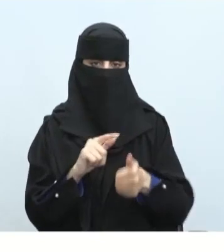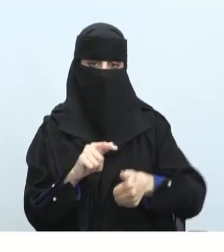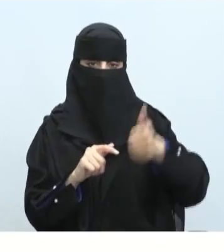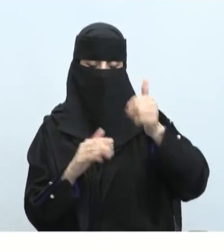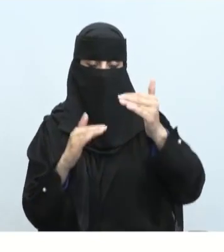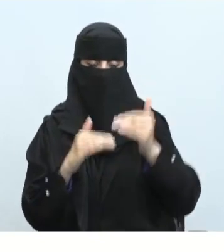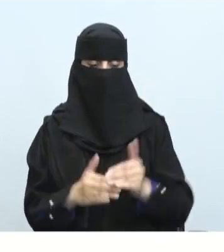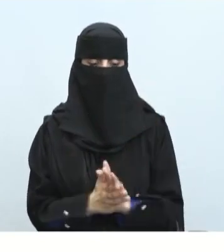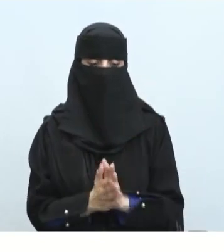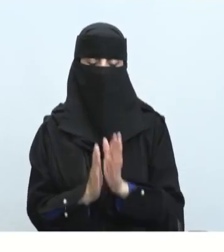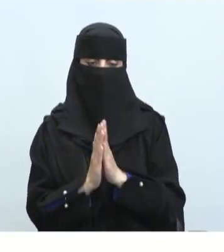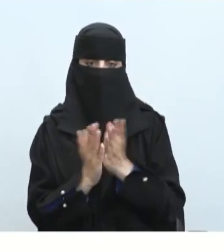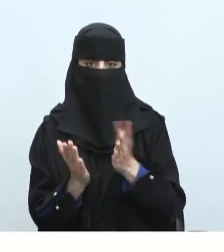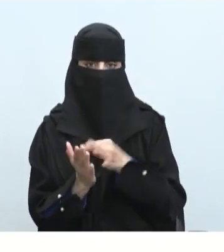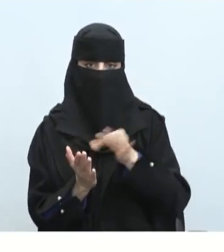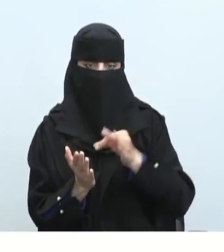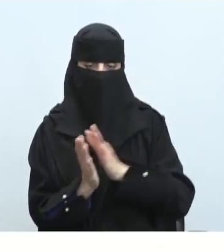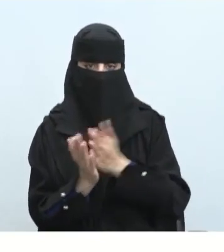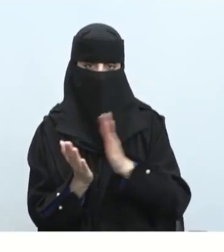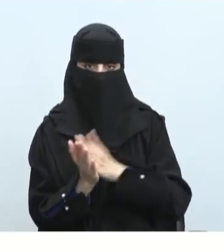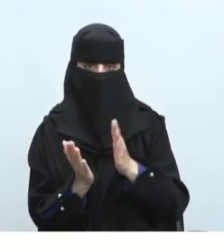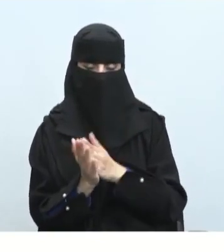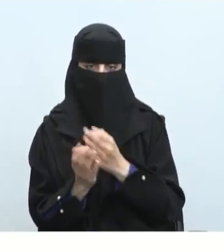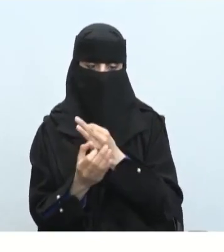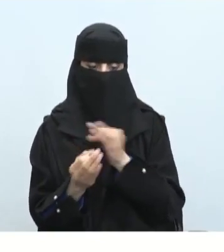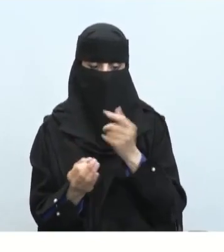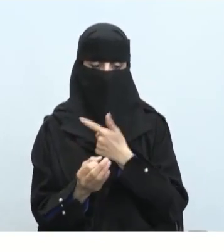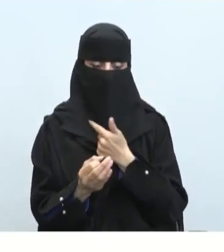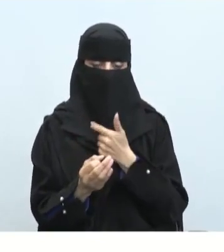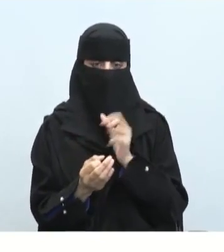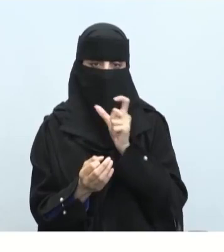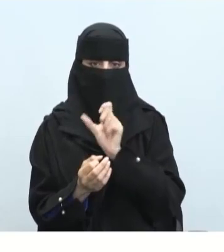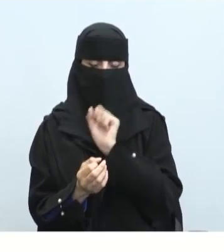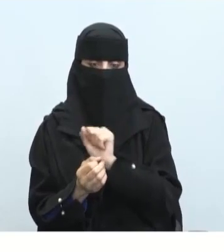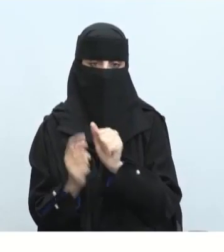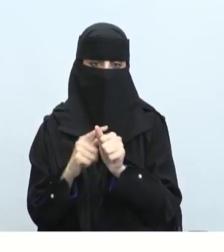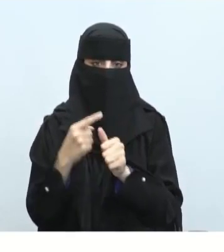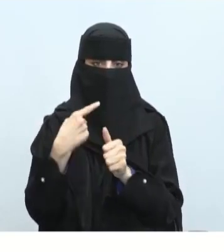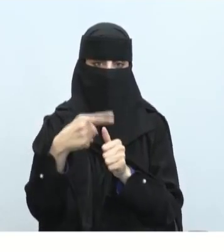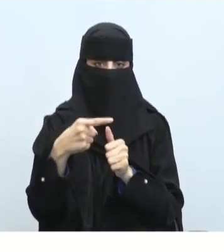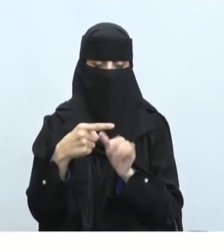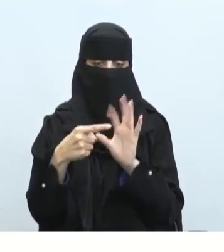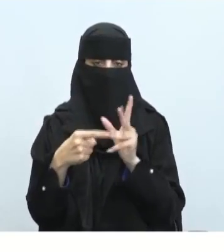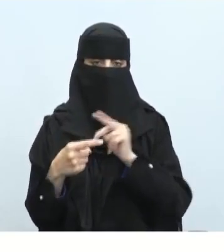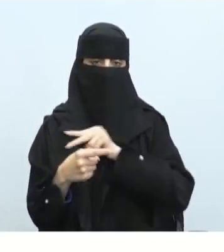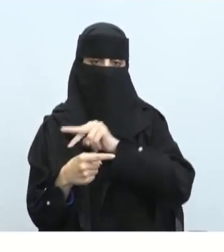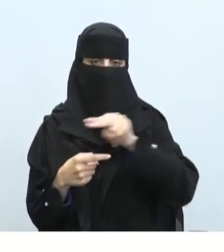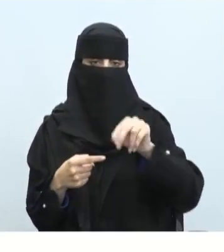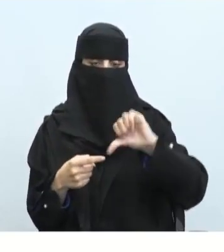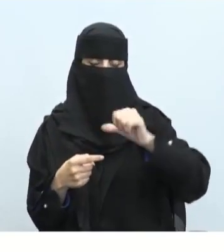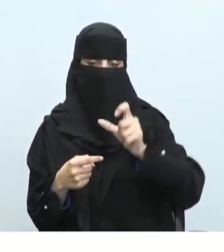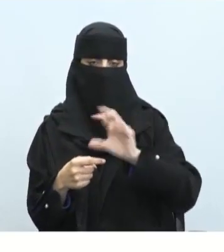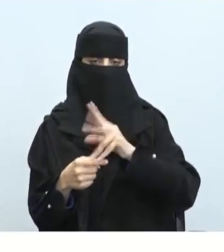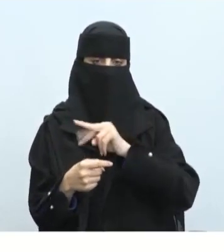الصفحات نجعلها اسما منصوبا لان او احدى اخواتها